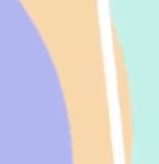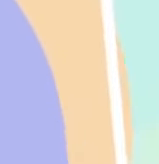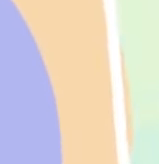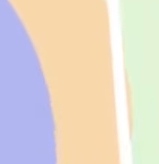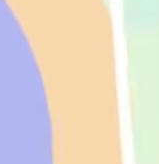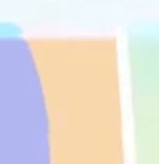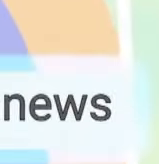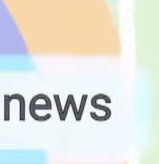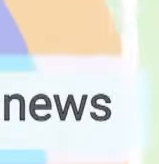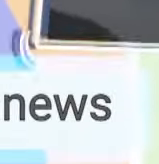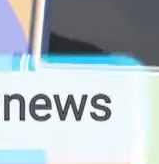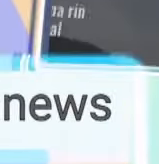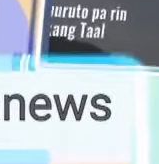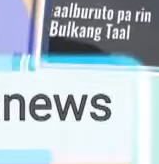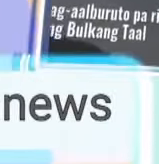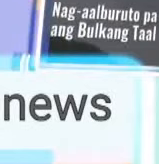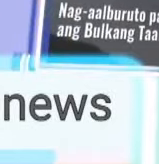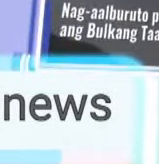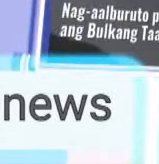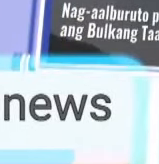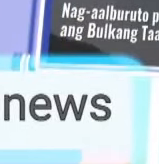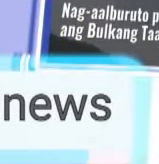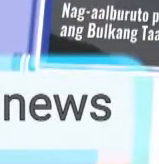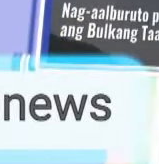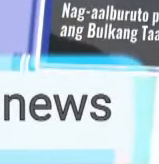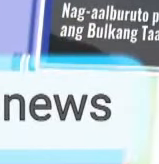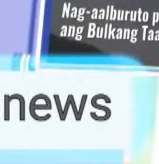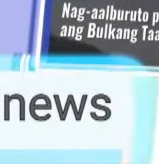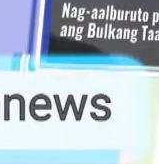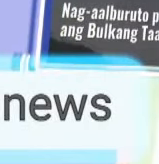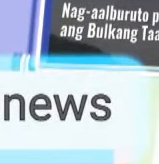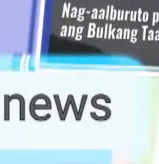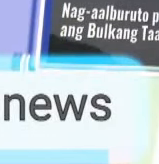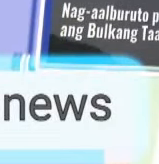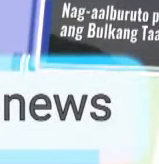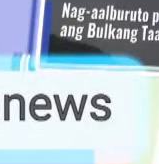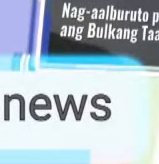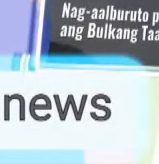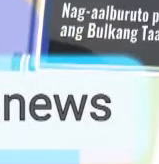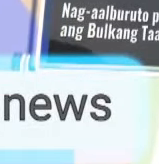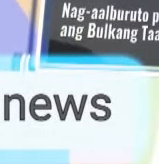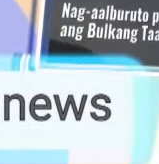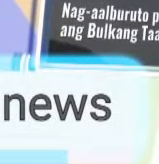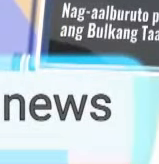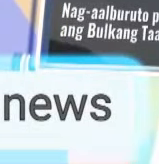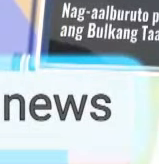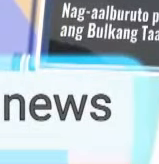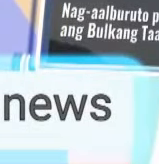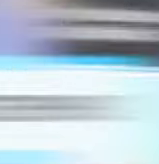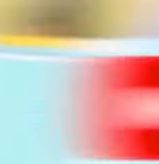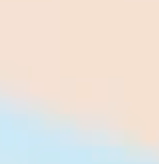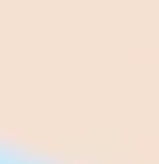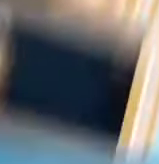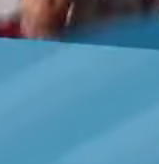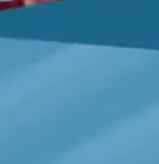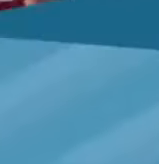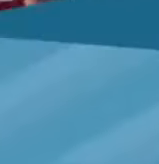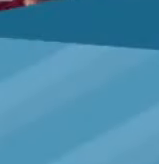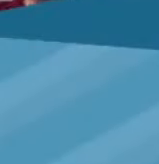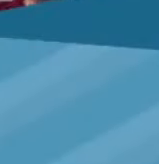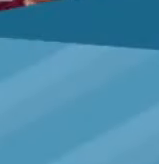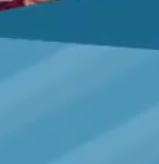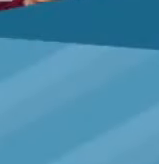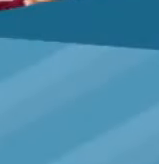News YouTube channel and watch our digital first and digital exclusive videos for free.